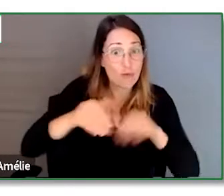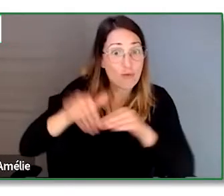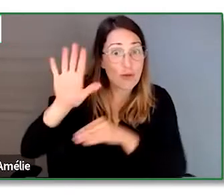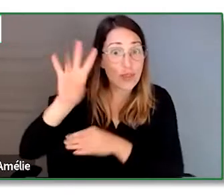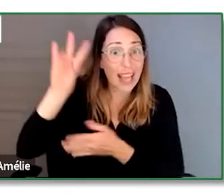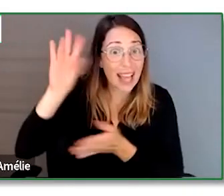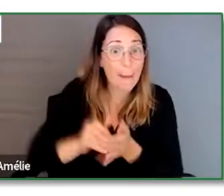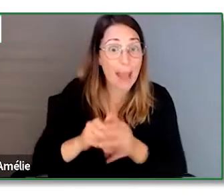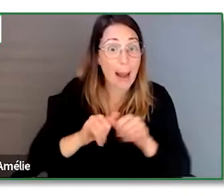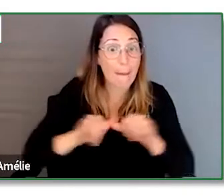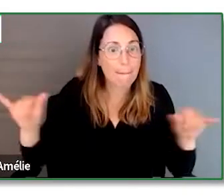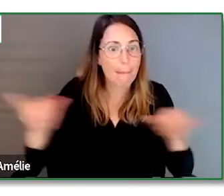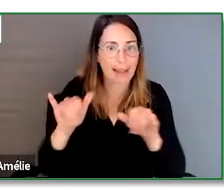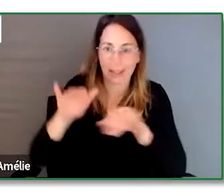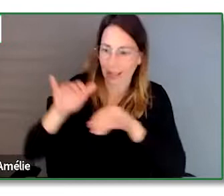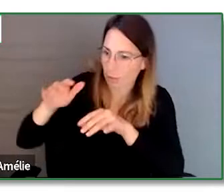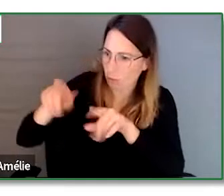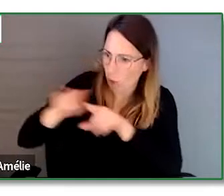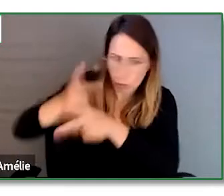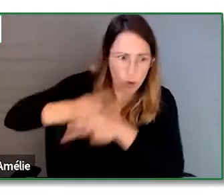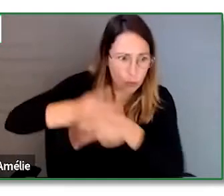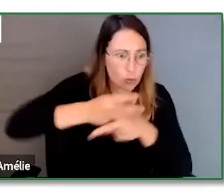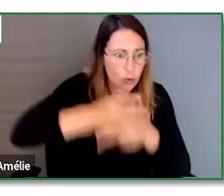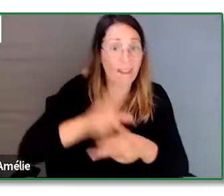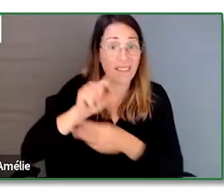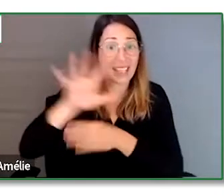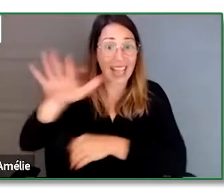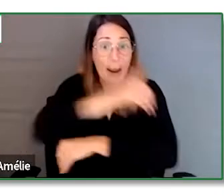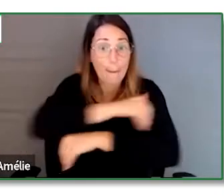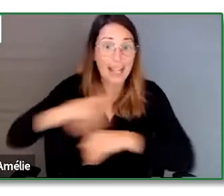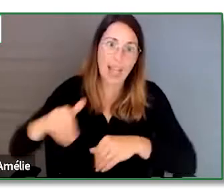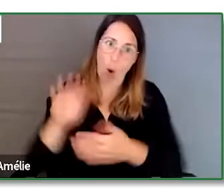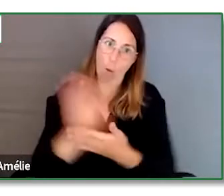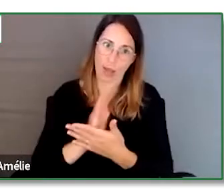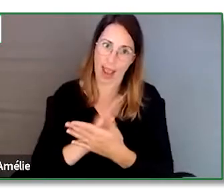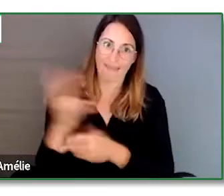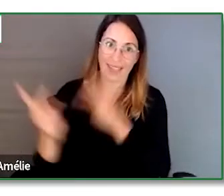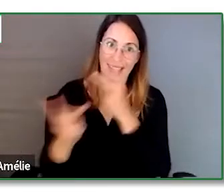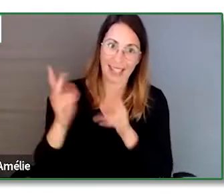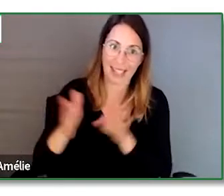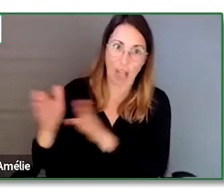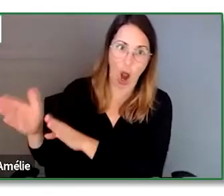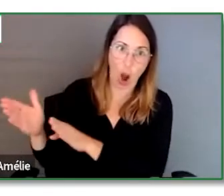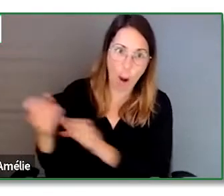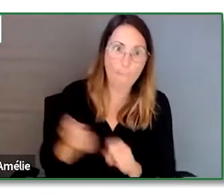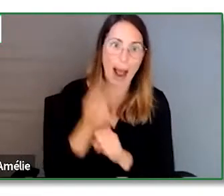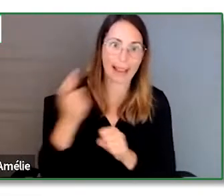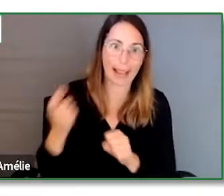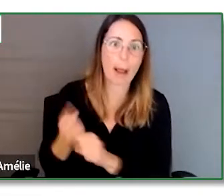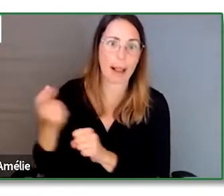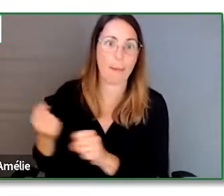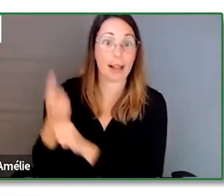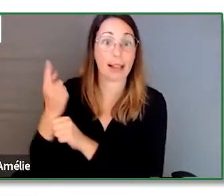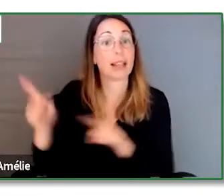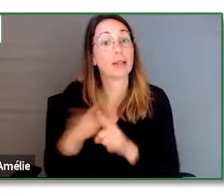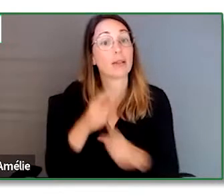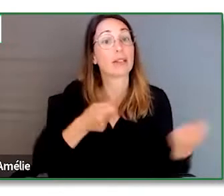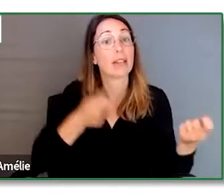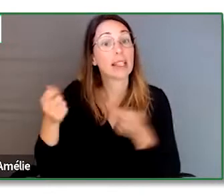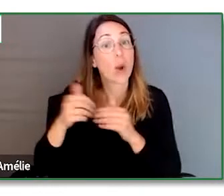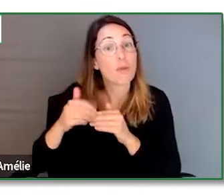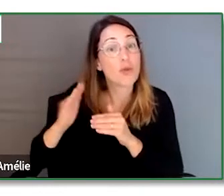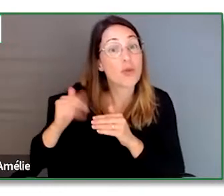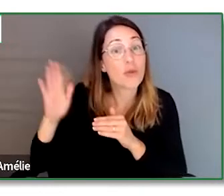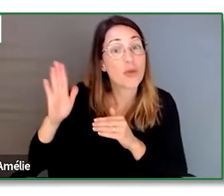s'occuper. 25 millions en moyenne de visiteurs par année. On a la gestion de plus de 200 espèces